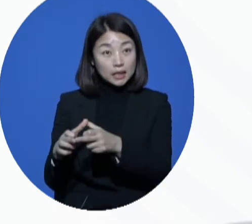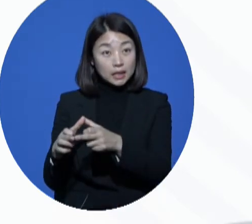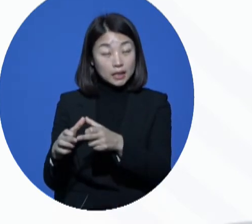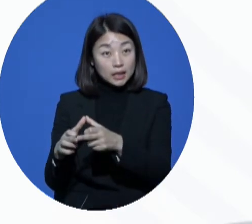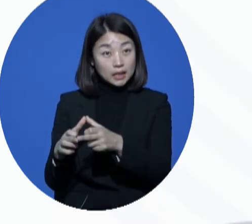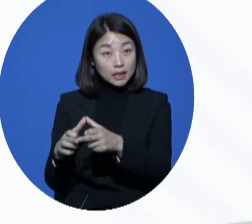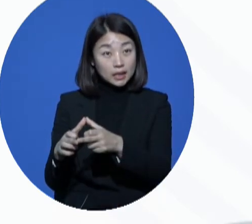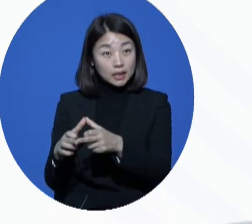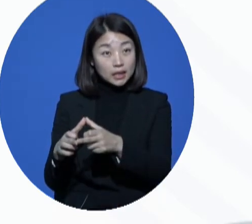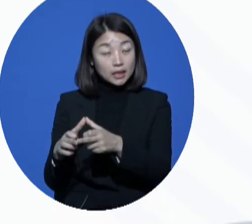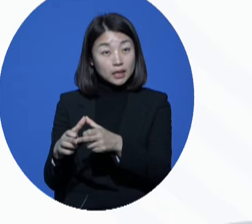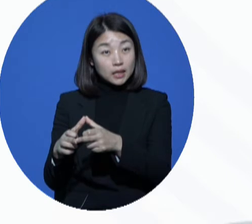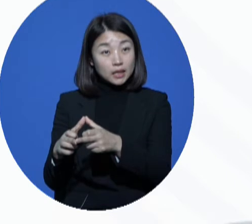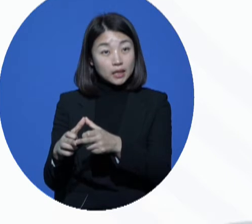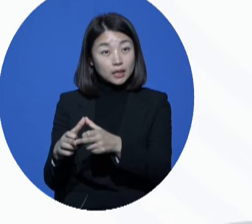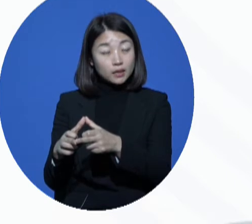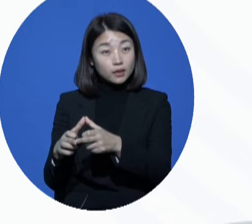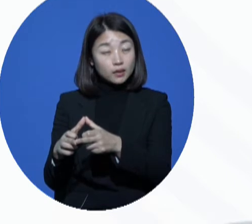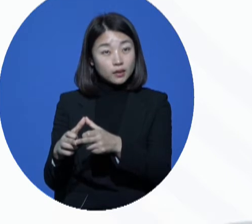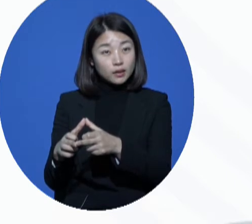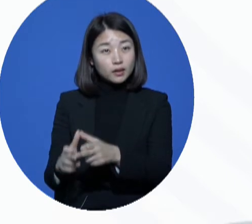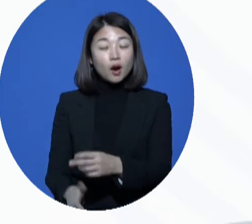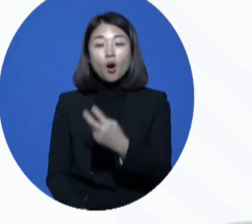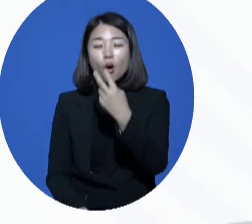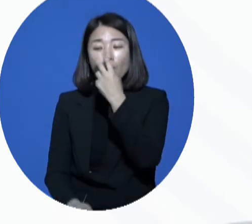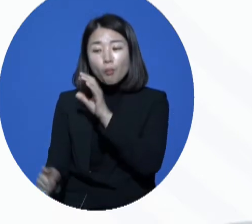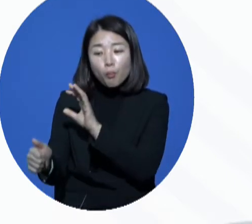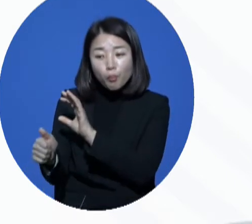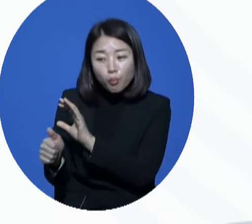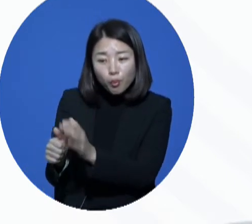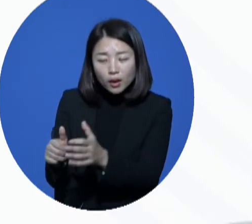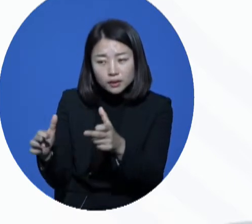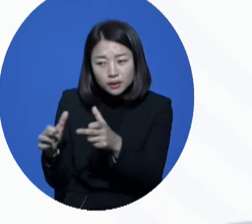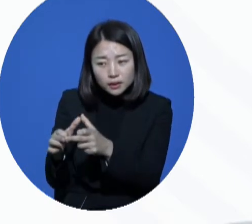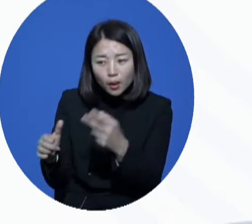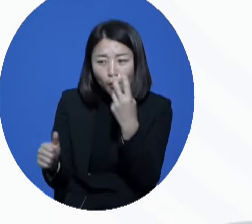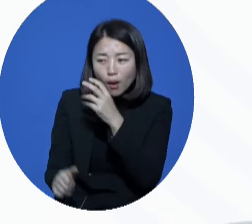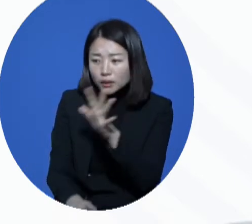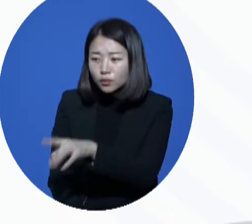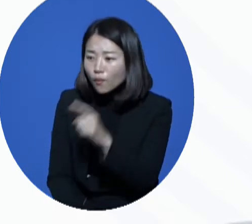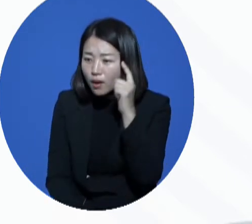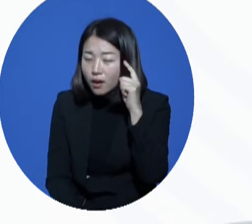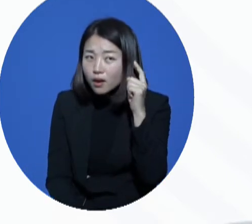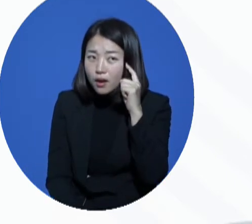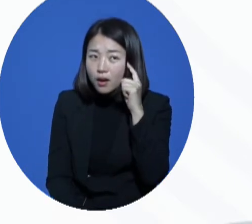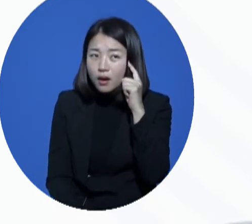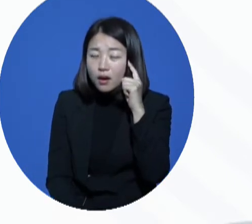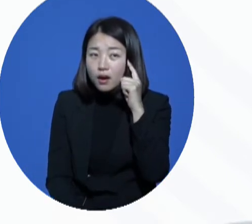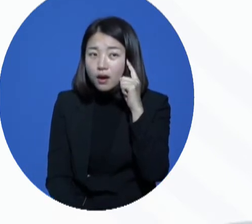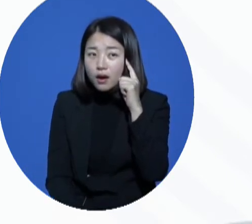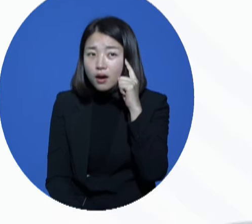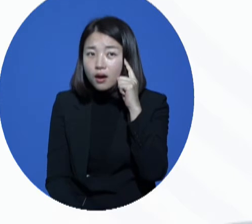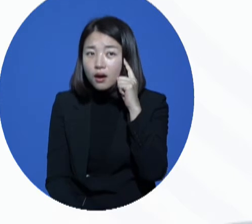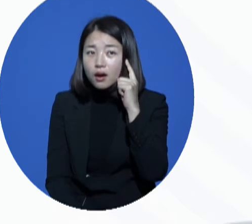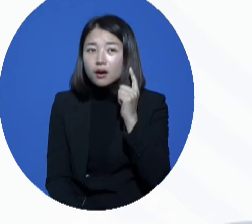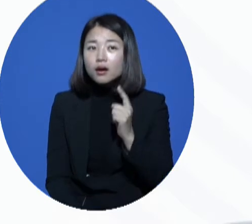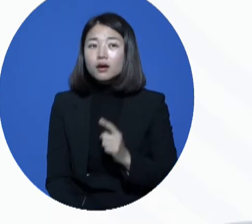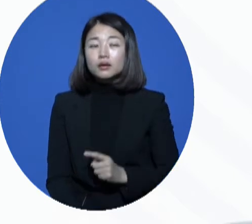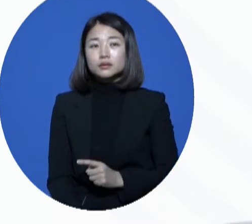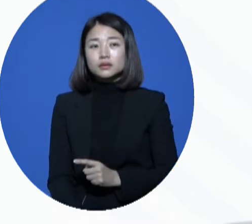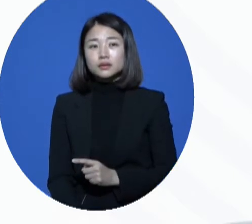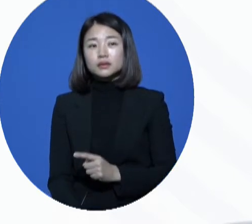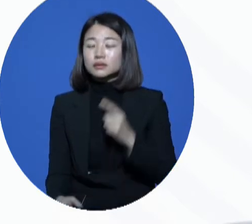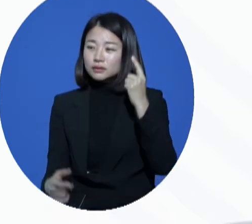사건은 그동안 학대 프레임, 그러니까 보호해야 되는 장애인을 왜 제대로 보호하지 않았어? 라는 수준을 넘어서지